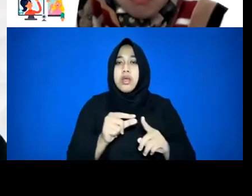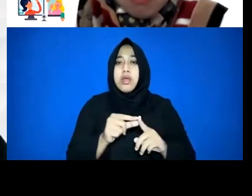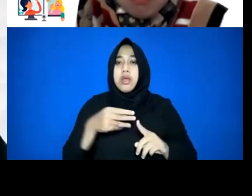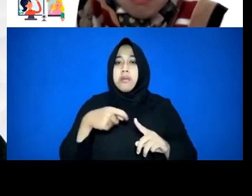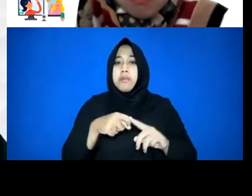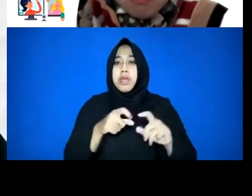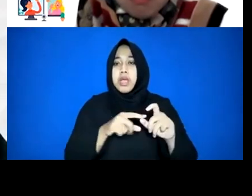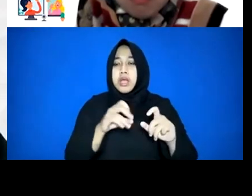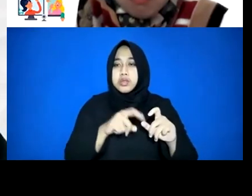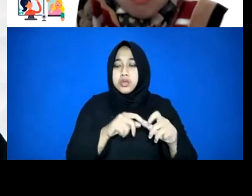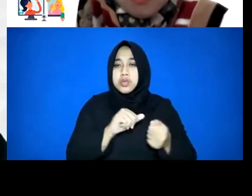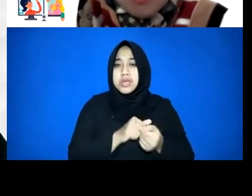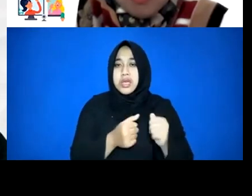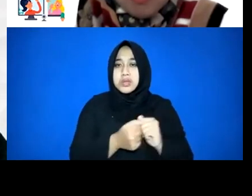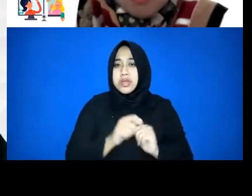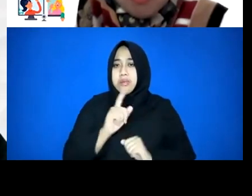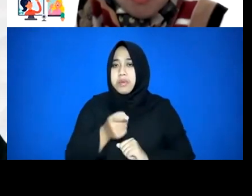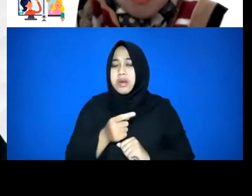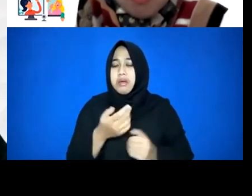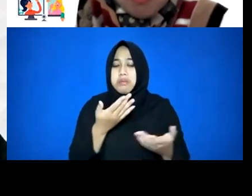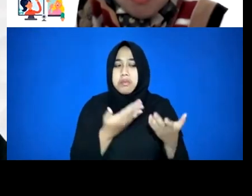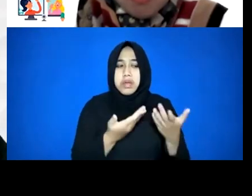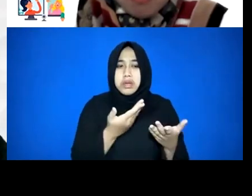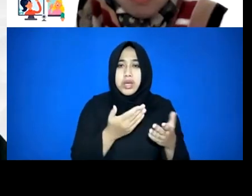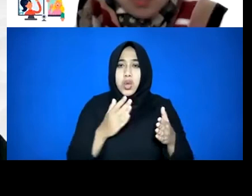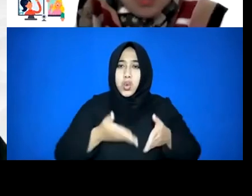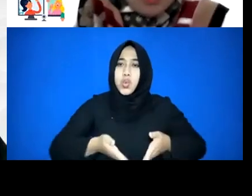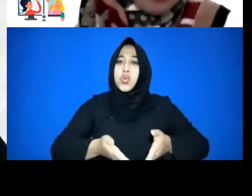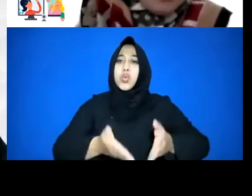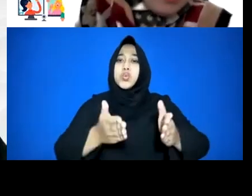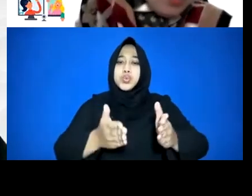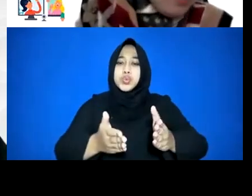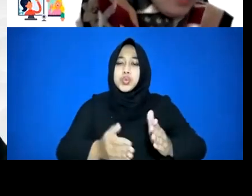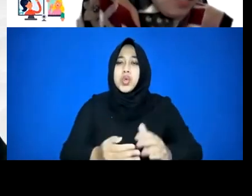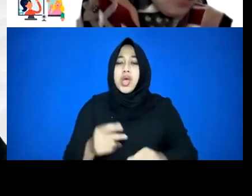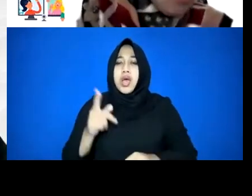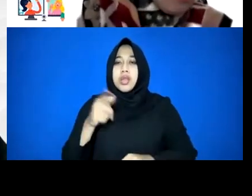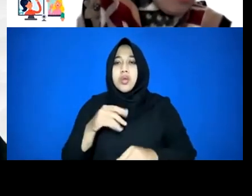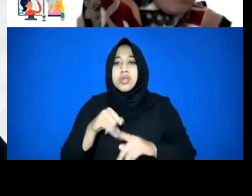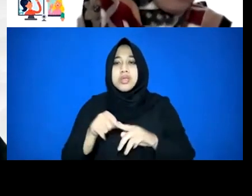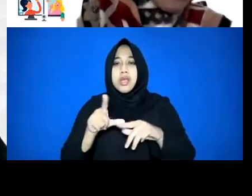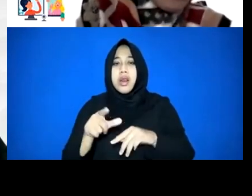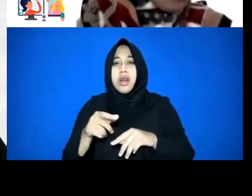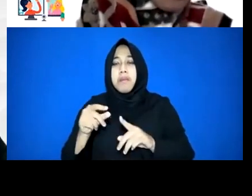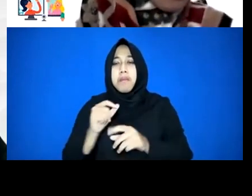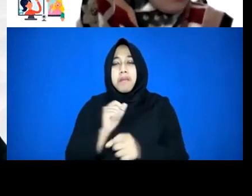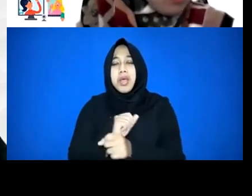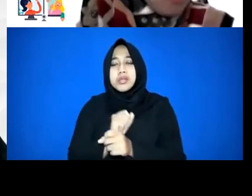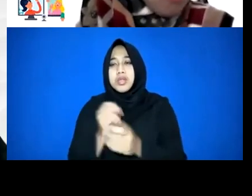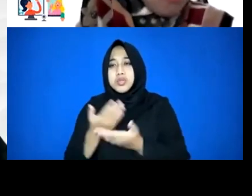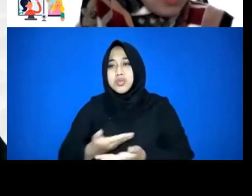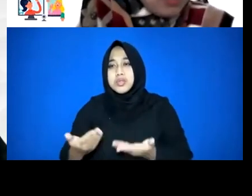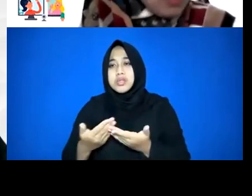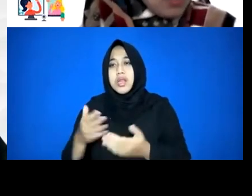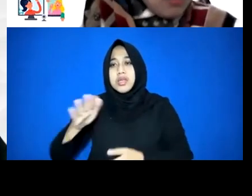dengan kasus itu tidak pernah berbanding lurus. Jadi atau keidealan jumlah Persos di lapangan. Misalnya